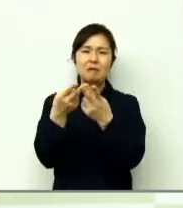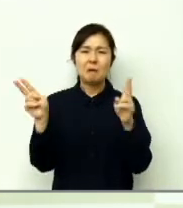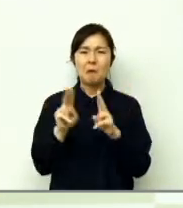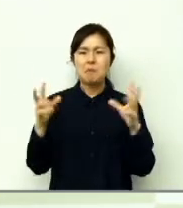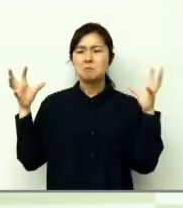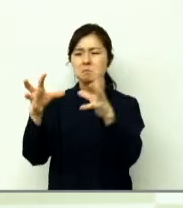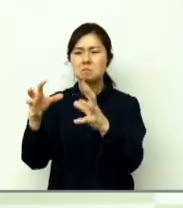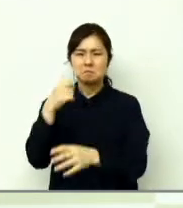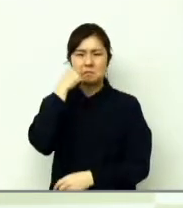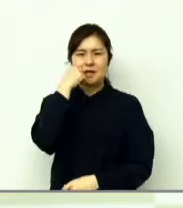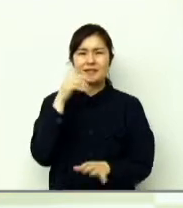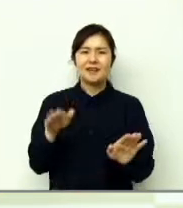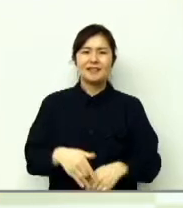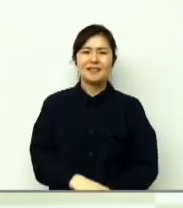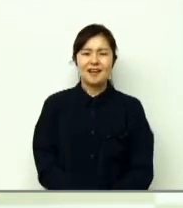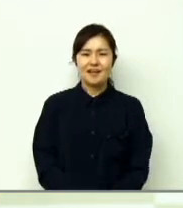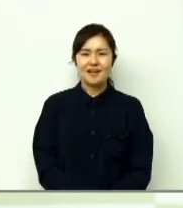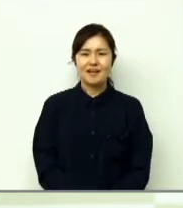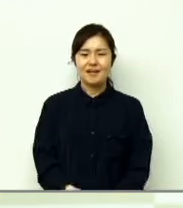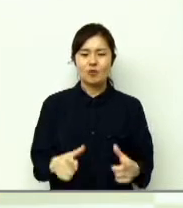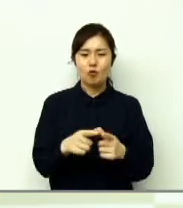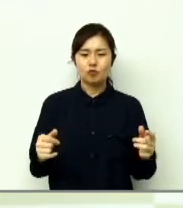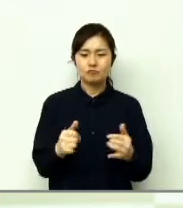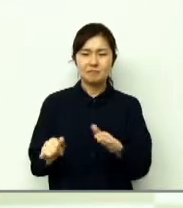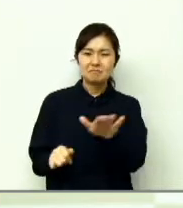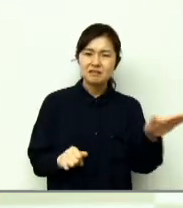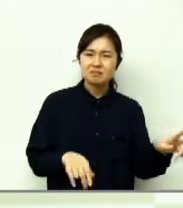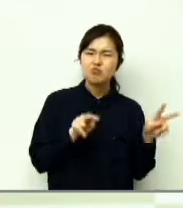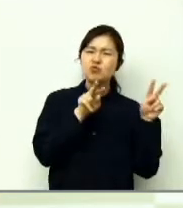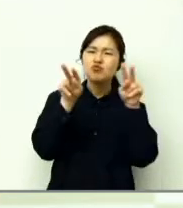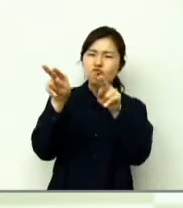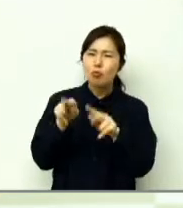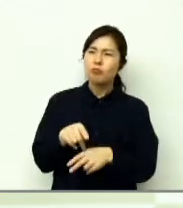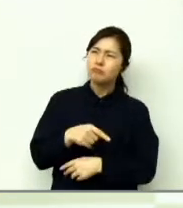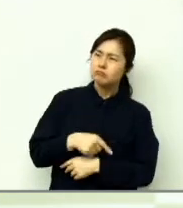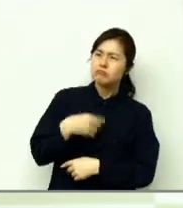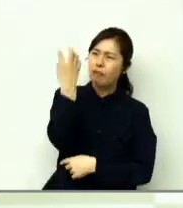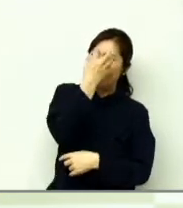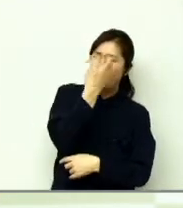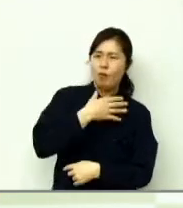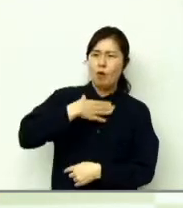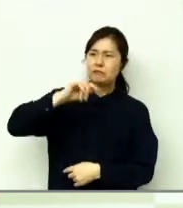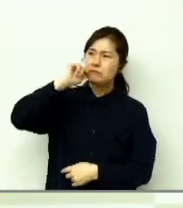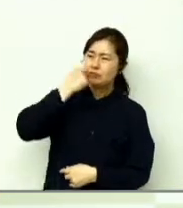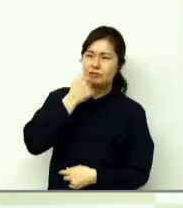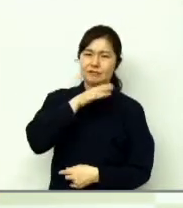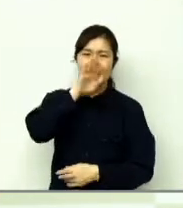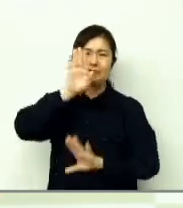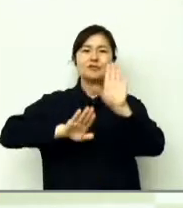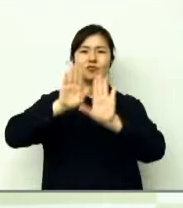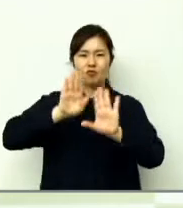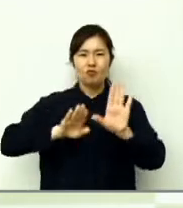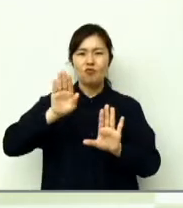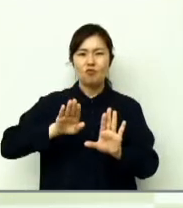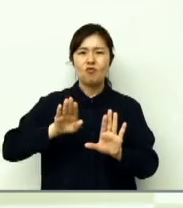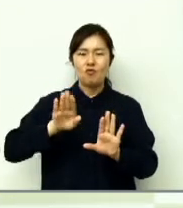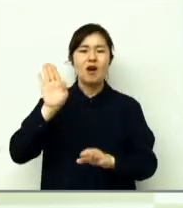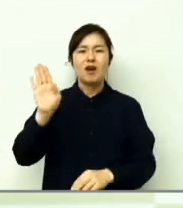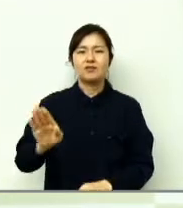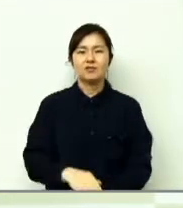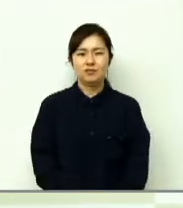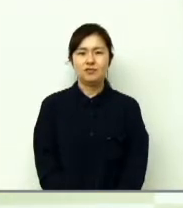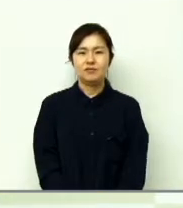はり国民からすると少し分かりにくい構造になってきているんだろうというふうに思います。ただその際のいろん